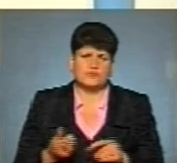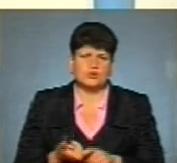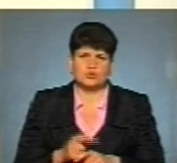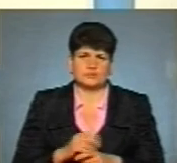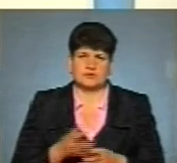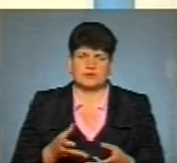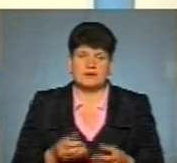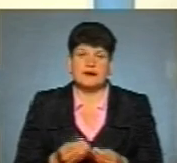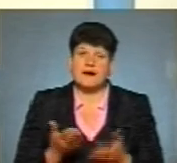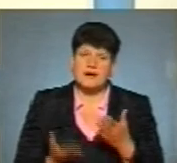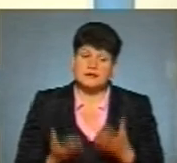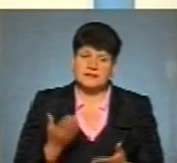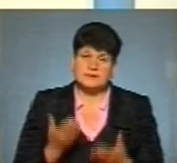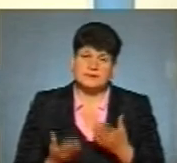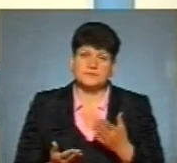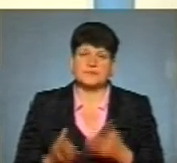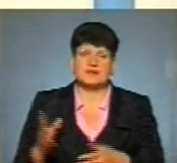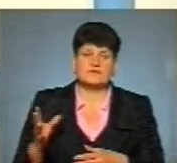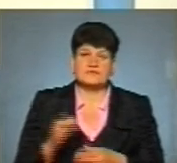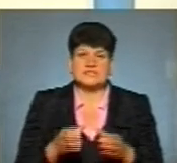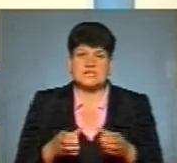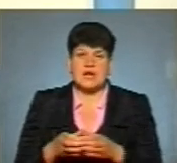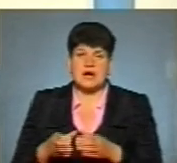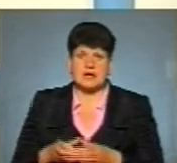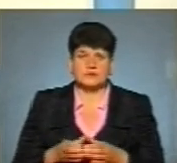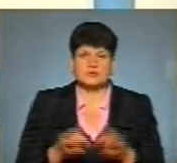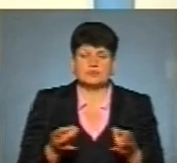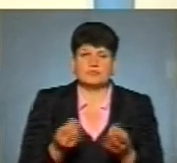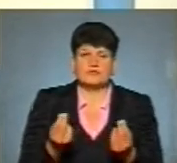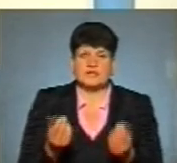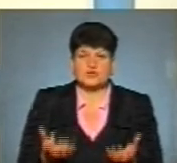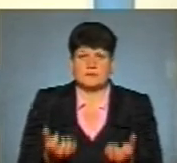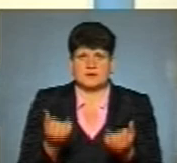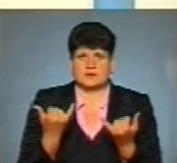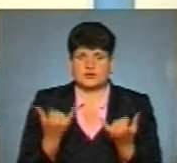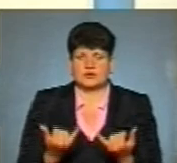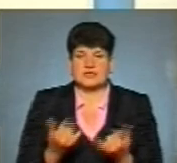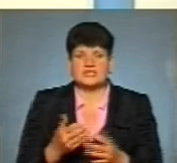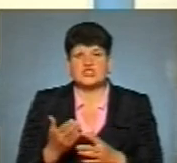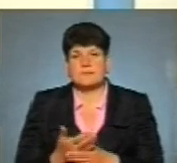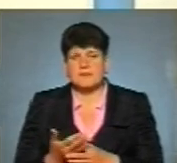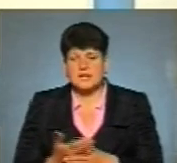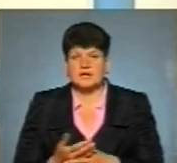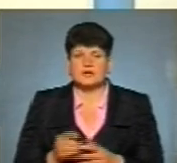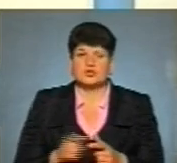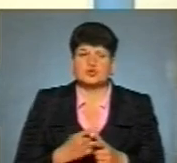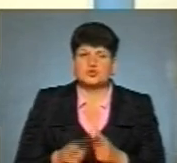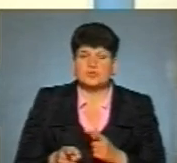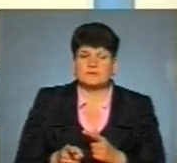суттєво. Разом з тим, всі галузі потребують фінансової підтримки на сьогоднішній день чи пільгах для того, щоб все ж